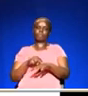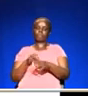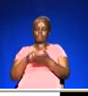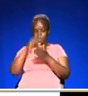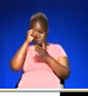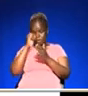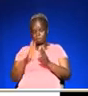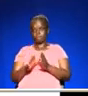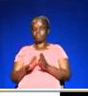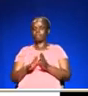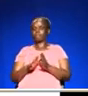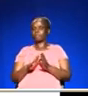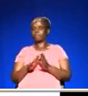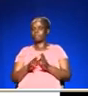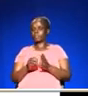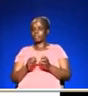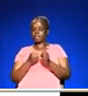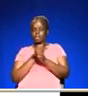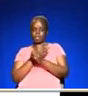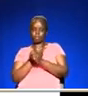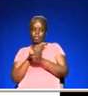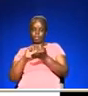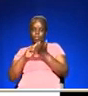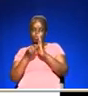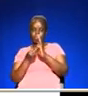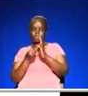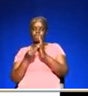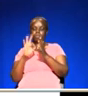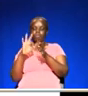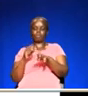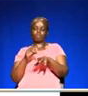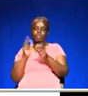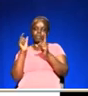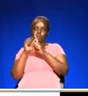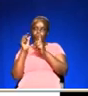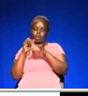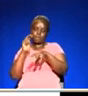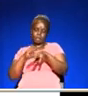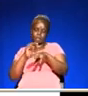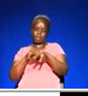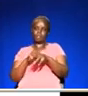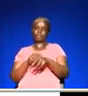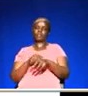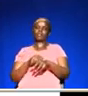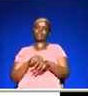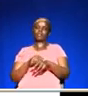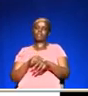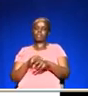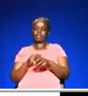Wanafunzi, hebu nieleze maana ya nomino. Moja kwa moja, nomino ni neno tu ambao unataja